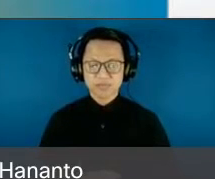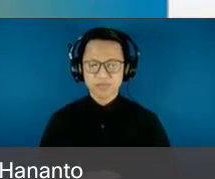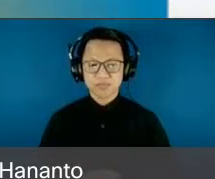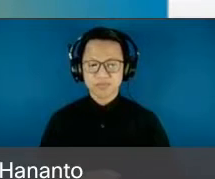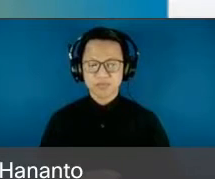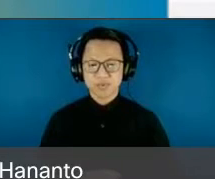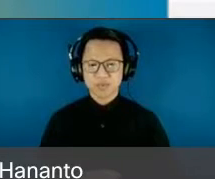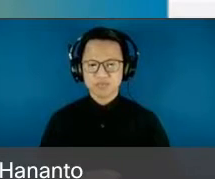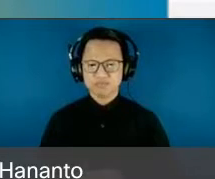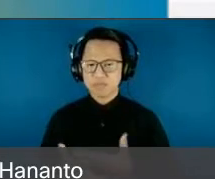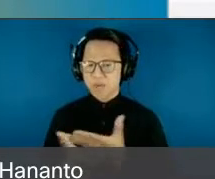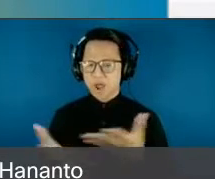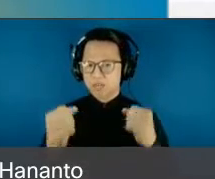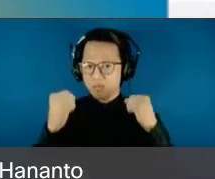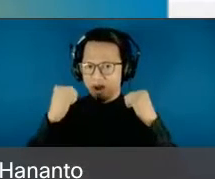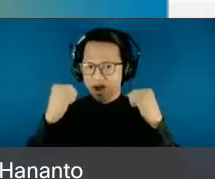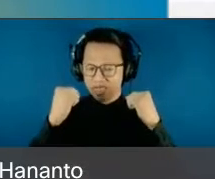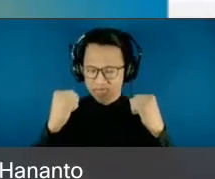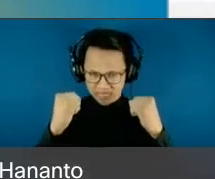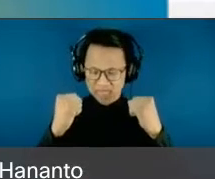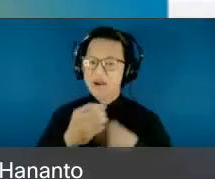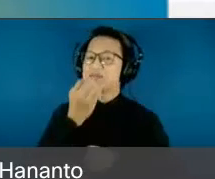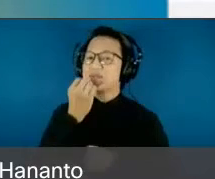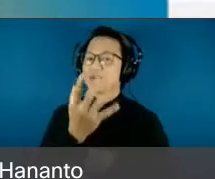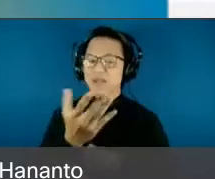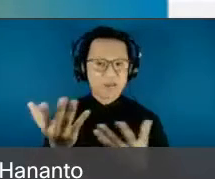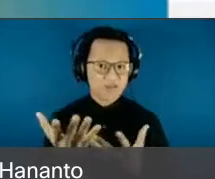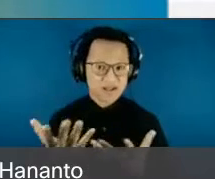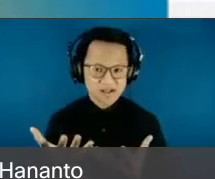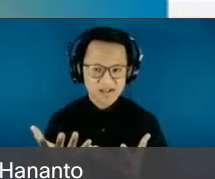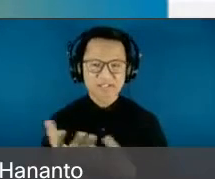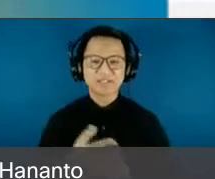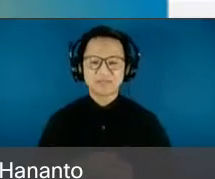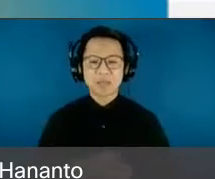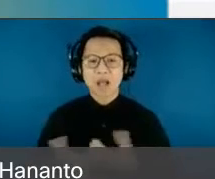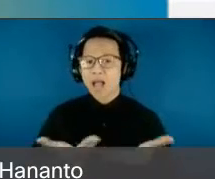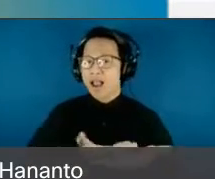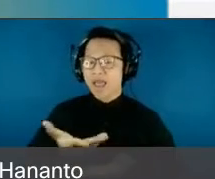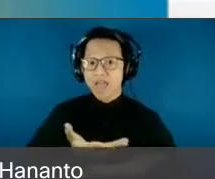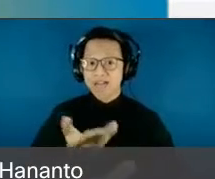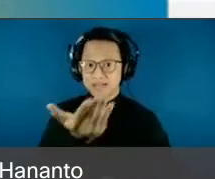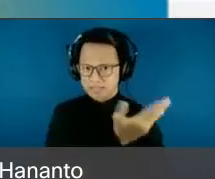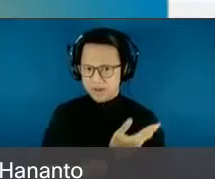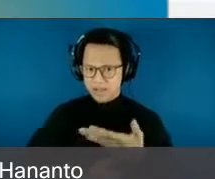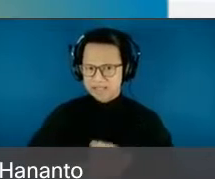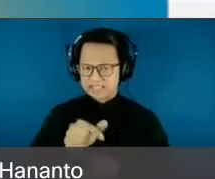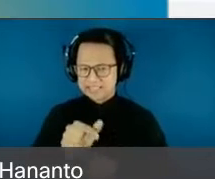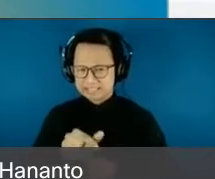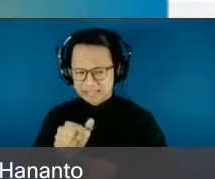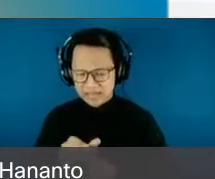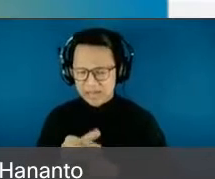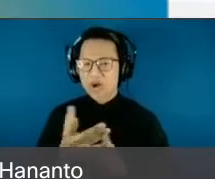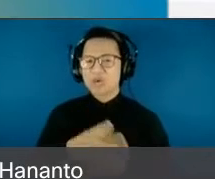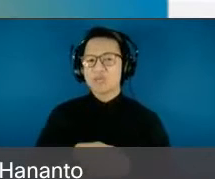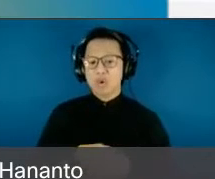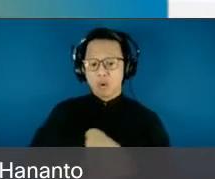Sebagai penyemangat bagi kita semua, perlu kami sampaikan di sini bahwa layanan terhadap disabilitas merupakan ukuran kemajuan